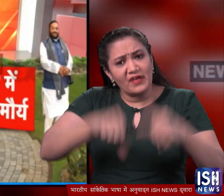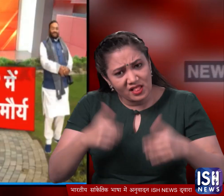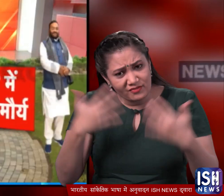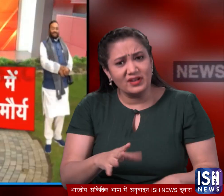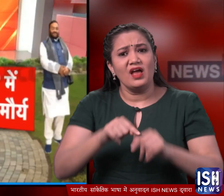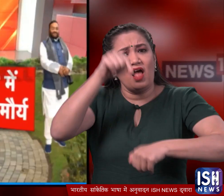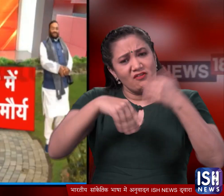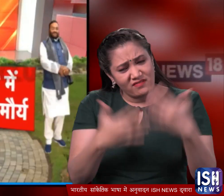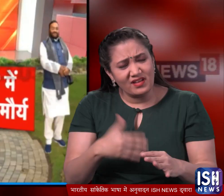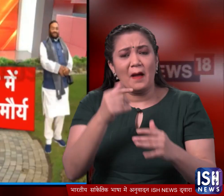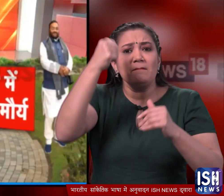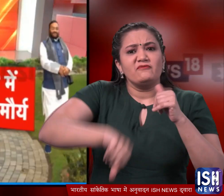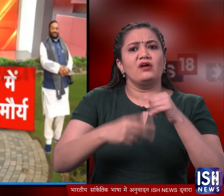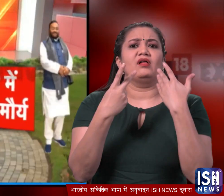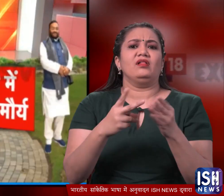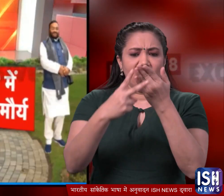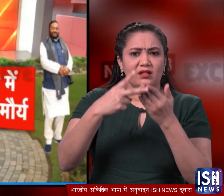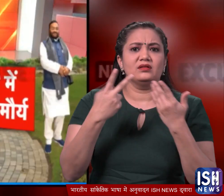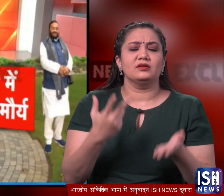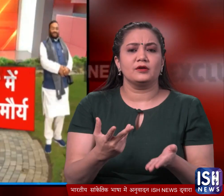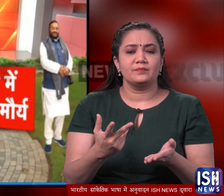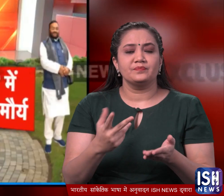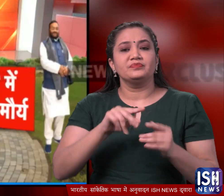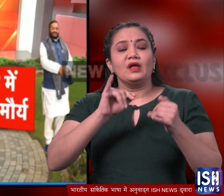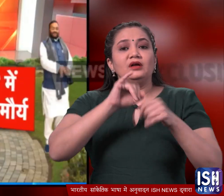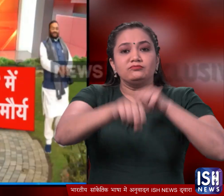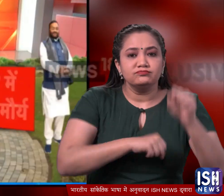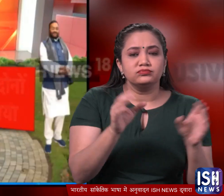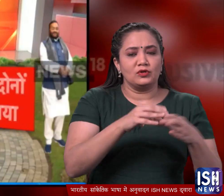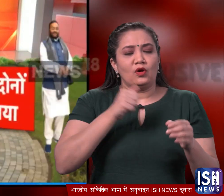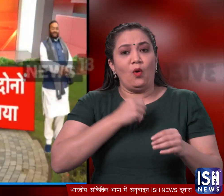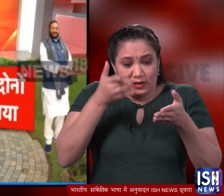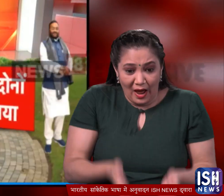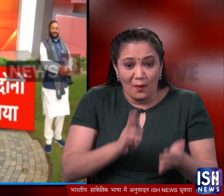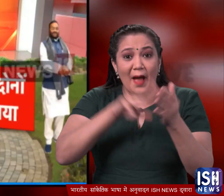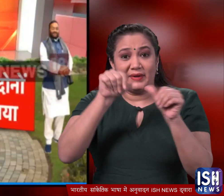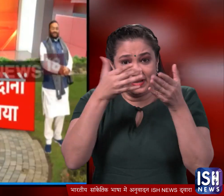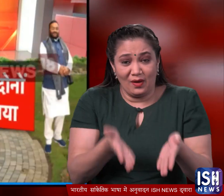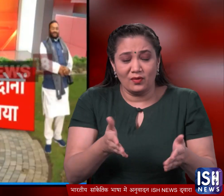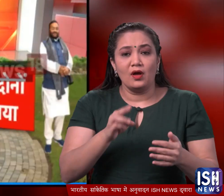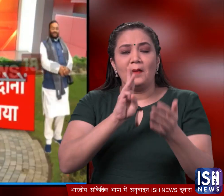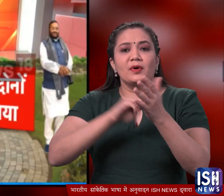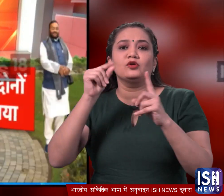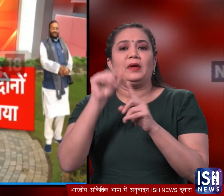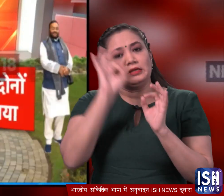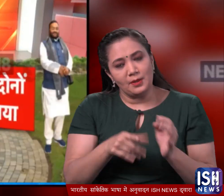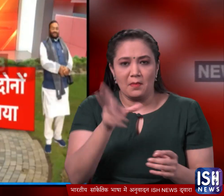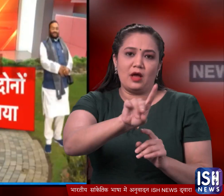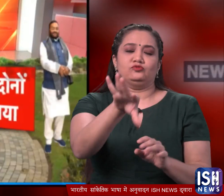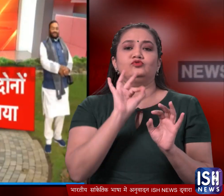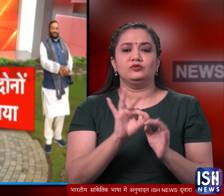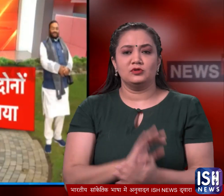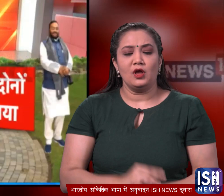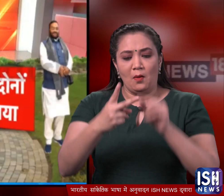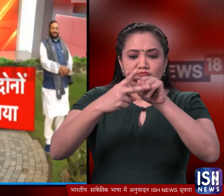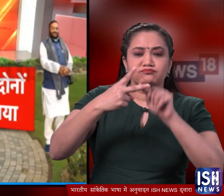बार चुनाव लड़े और दोनों ही बार उन्हें हार का सामना करना पड़ा था। उनकी जगह समाजवादी पार्टी ने अपने मौजूदा विधायक मनोज पांडे पर ही दांव